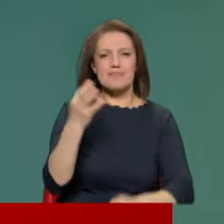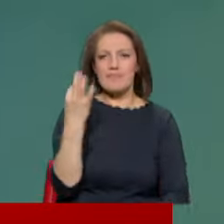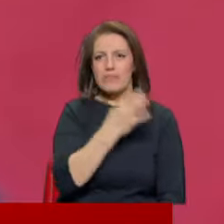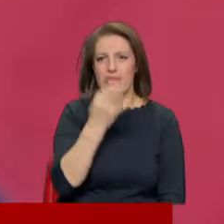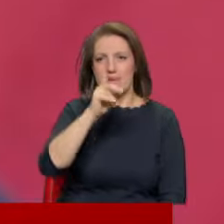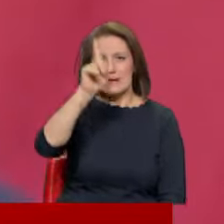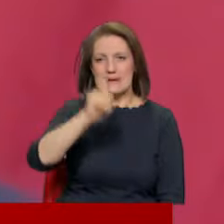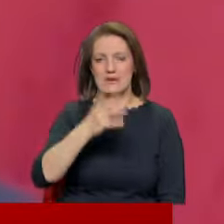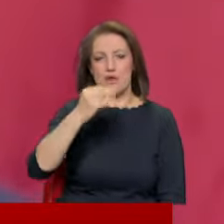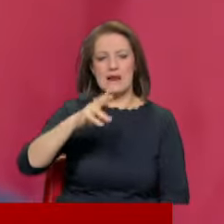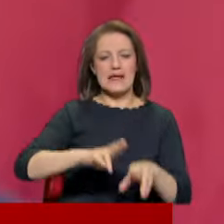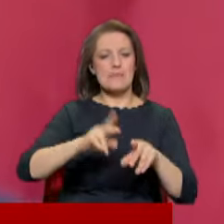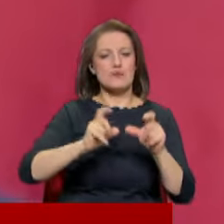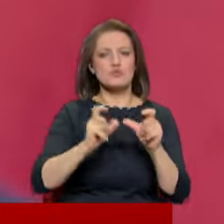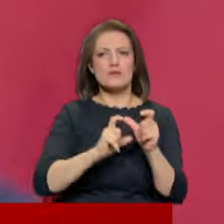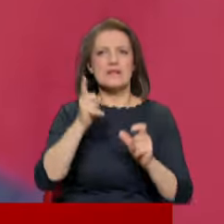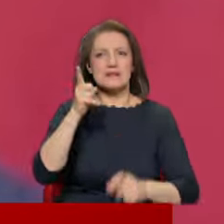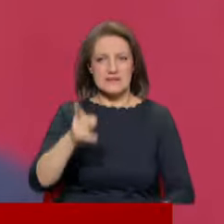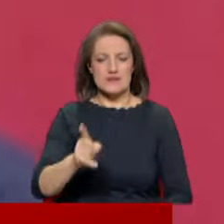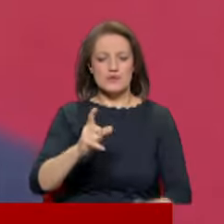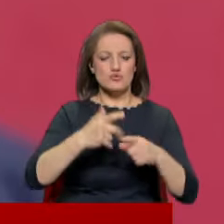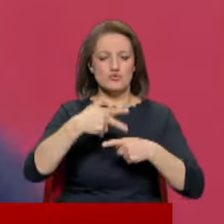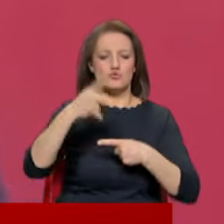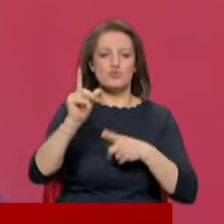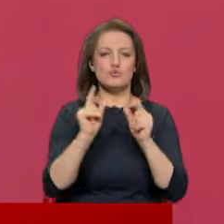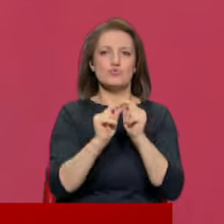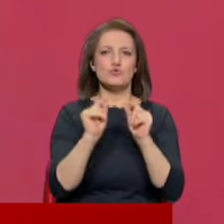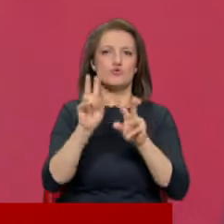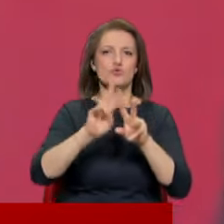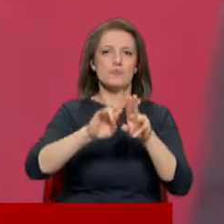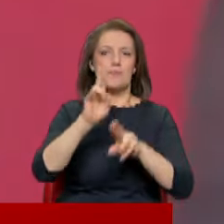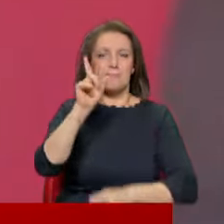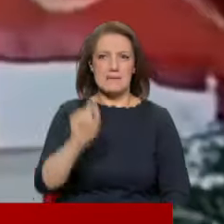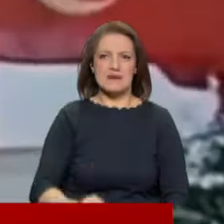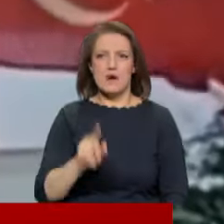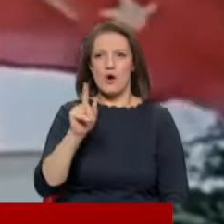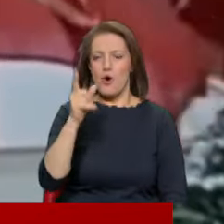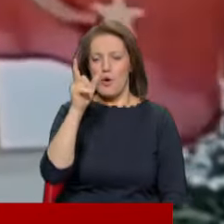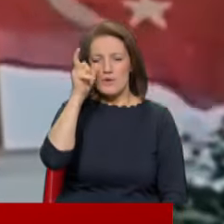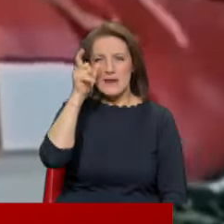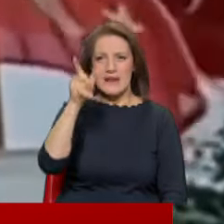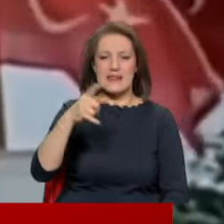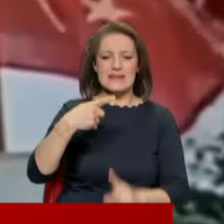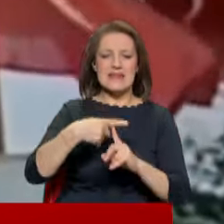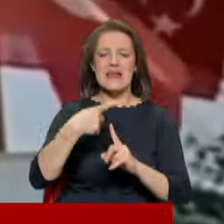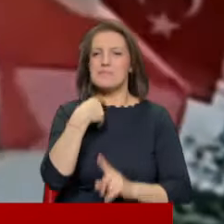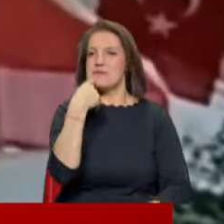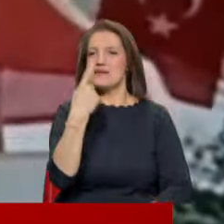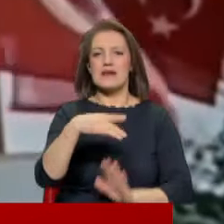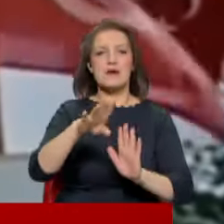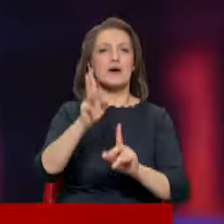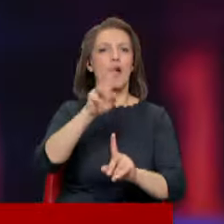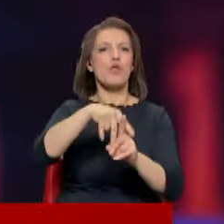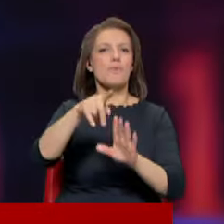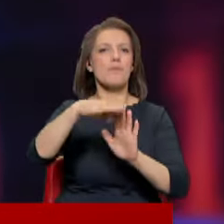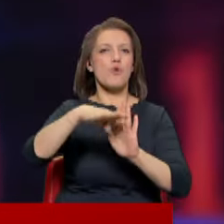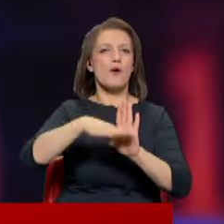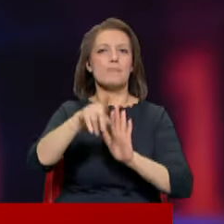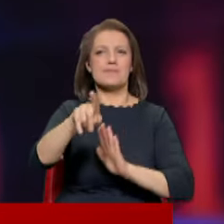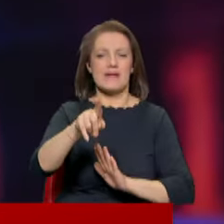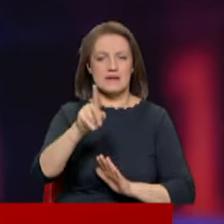benzetmeler ilk olarak Kemal Sunal'ın canlandırdığı Zübük'le başlamıştı. Özel'e o benzetme Tele1'de katıldığı programda da soruldu.